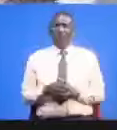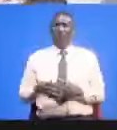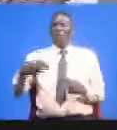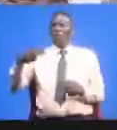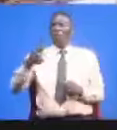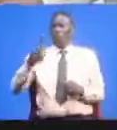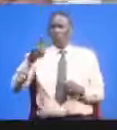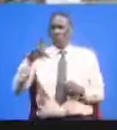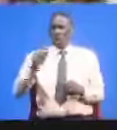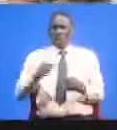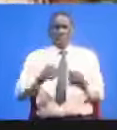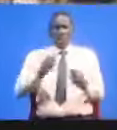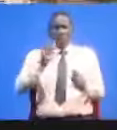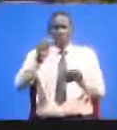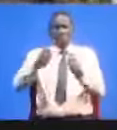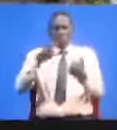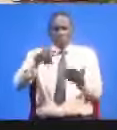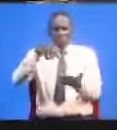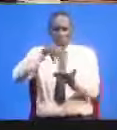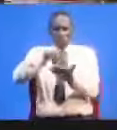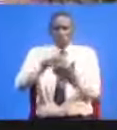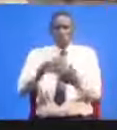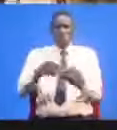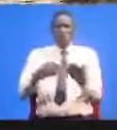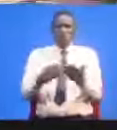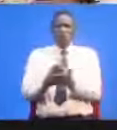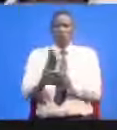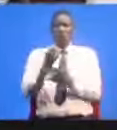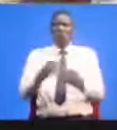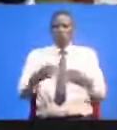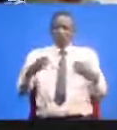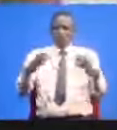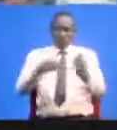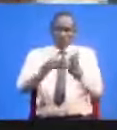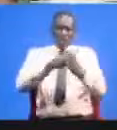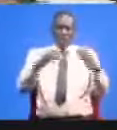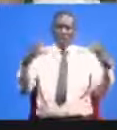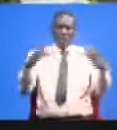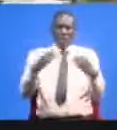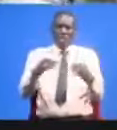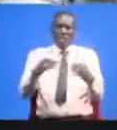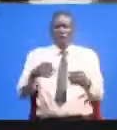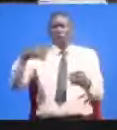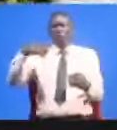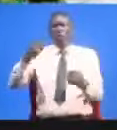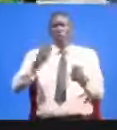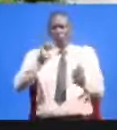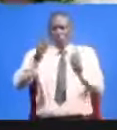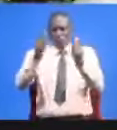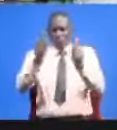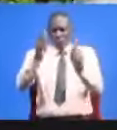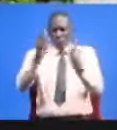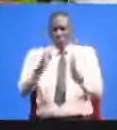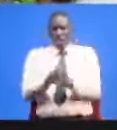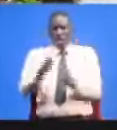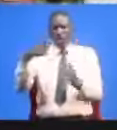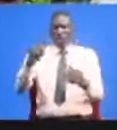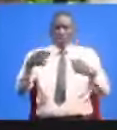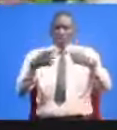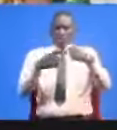Hulda aliyekuwa akiwania kiti hicho kupitia chama cha Democratic Farmer Labor Party aliwapiku wapinzani wake na kushinda na kura